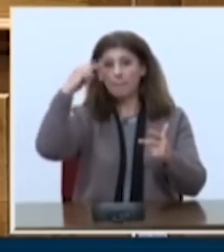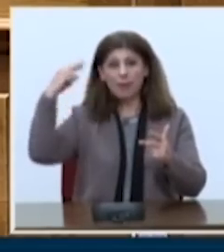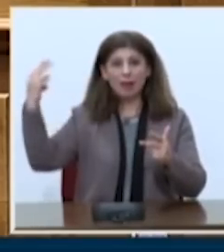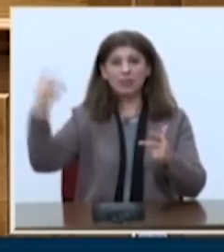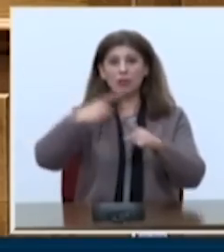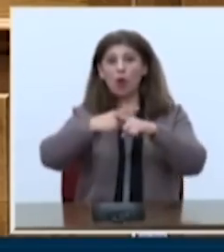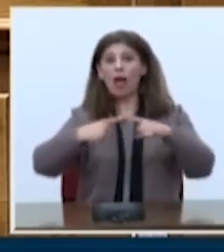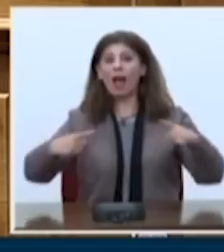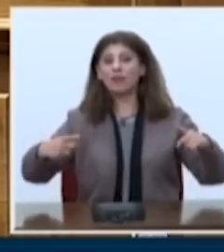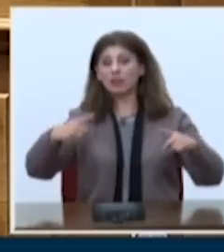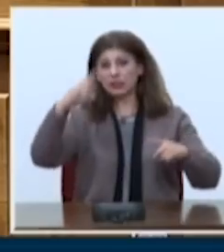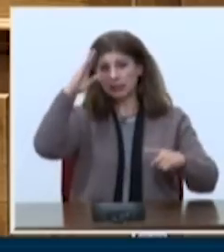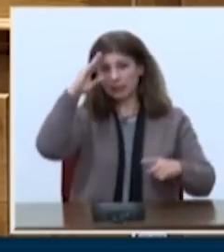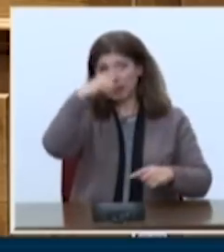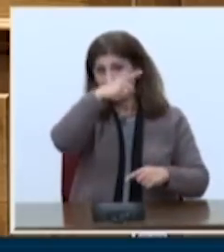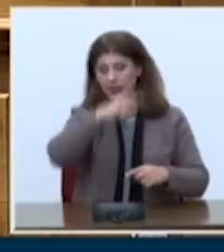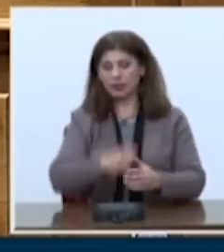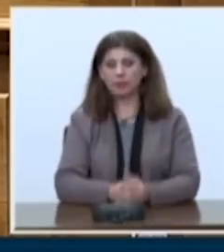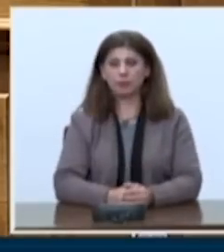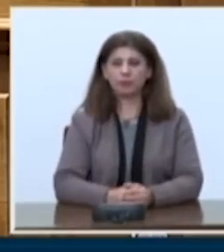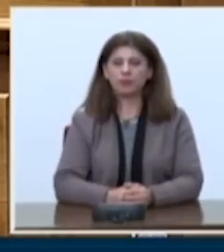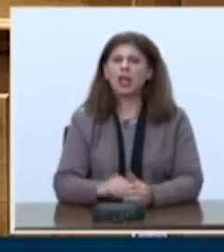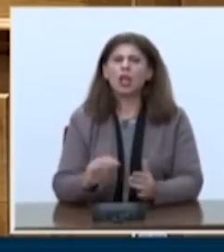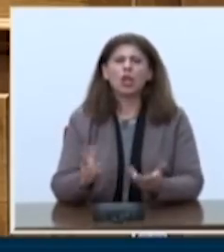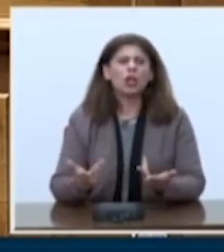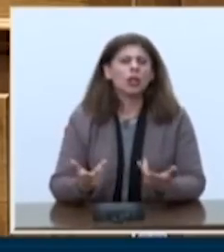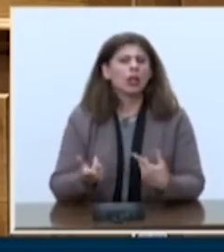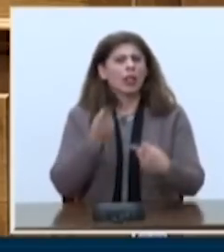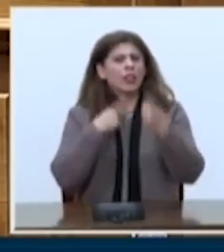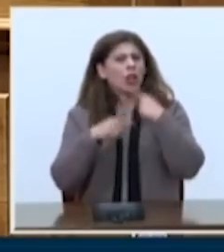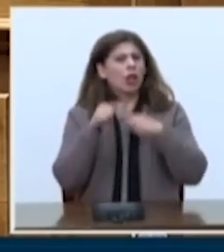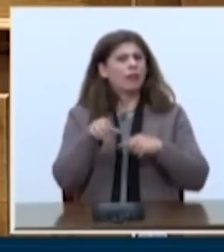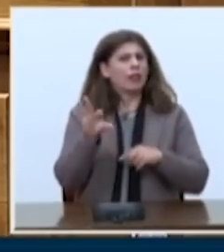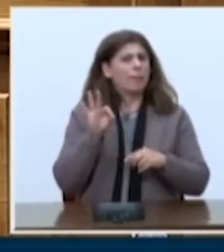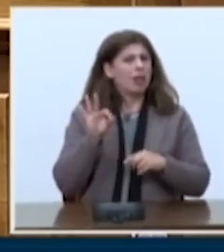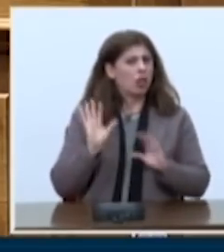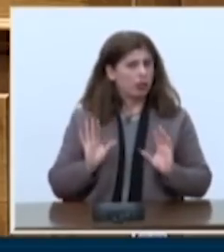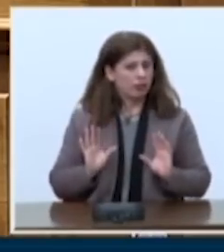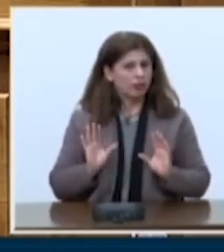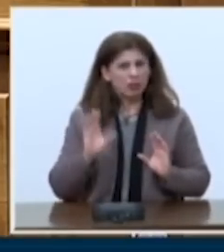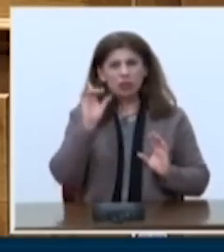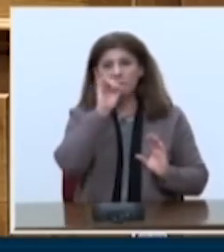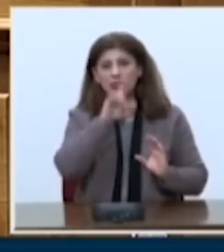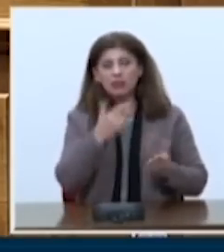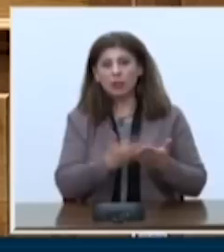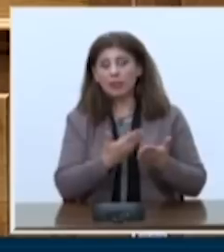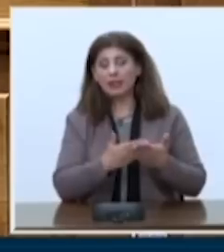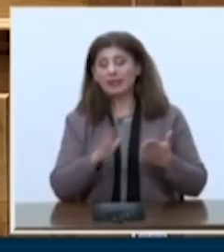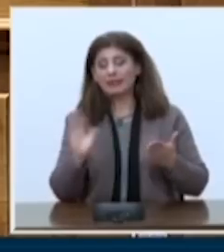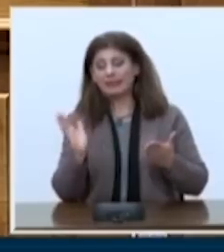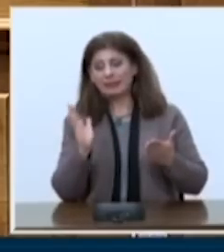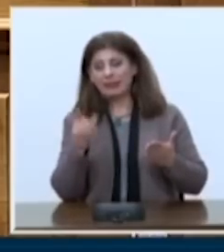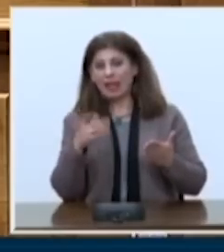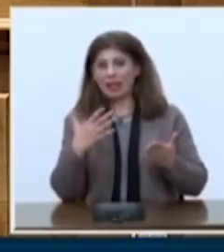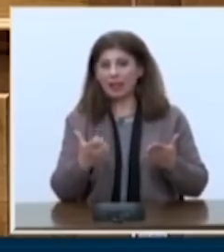Πολιτειών. Και πώς δικαιολογείτε αυτές τις επιλογές? Με το σαθρό επιχείρημα ότι δήθεν συνιστούν τη